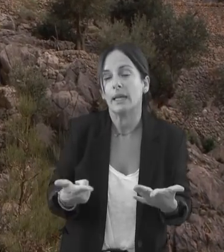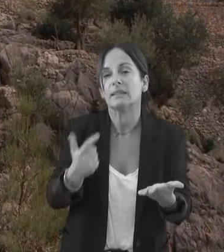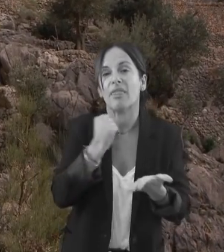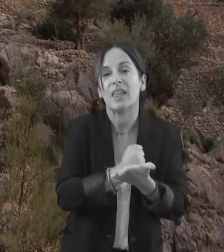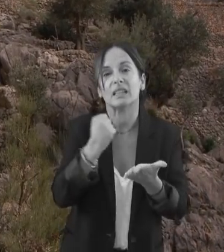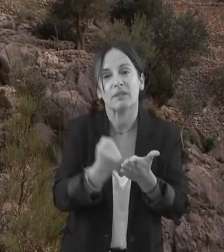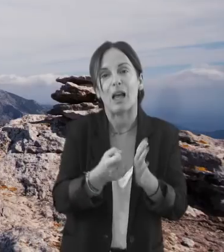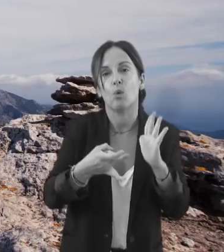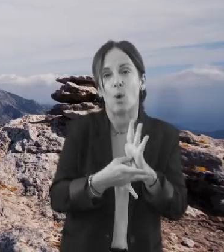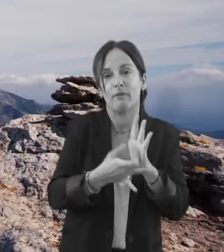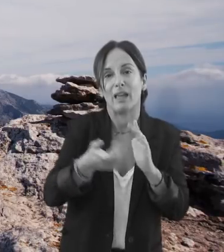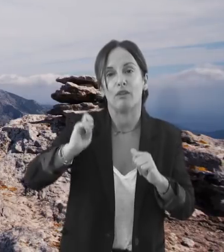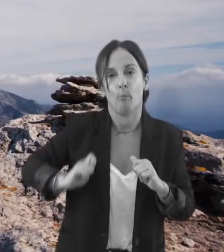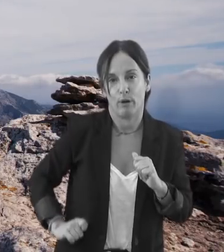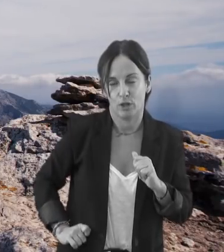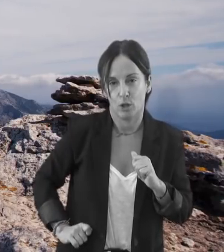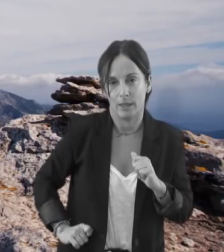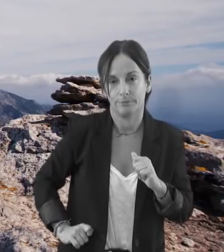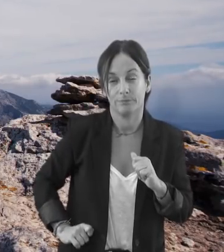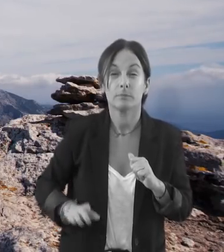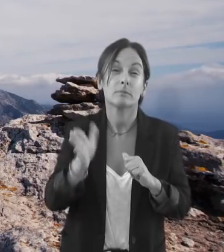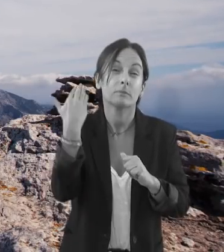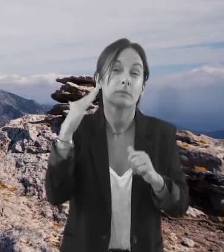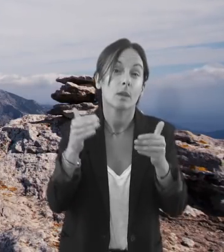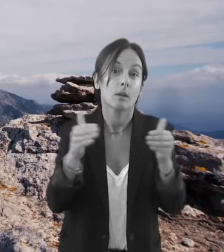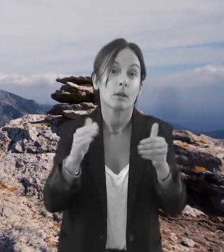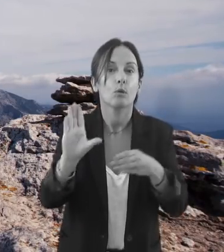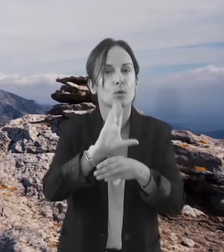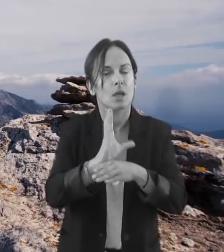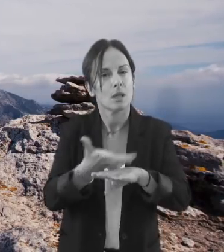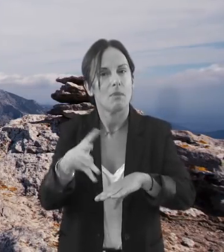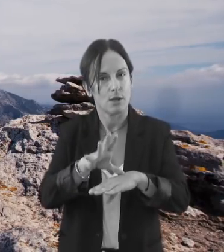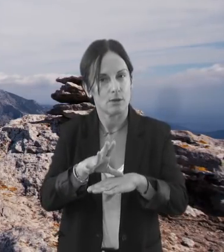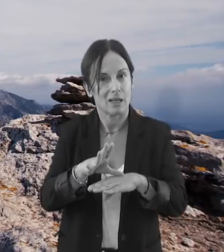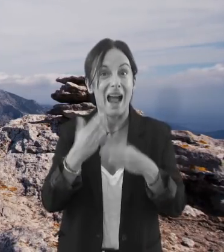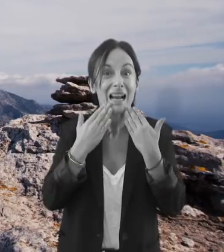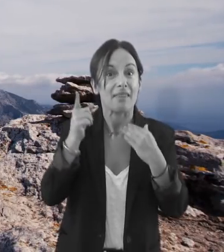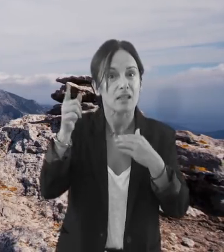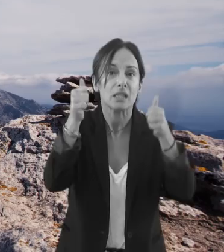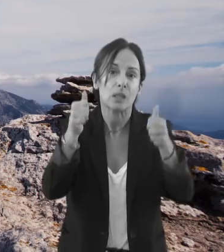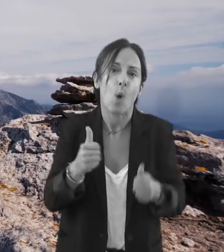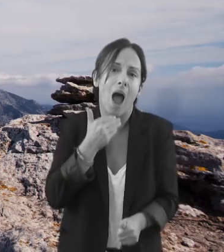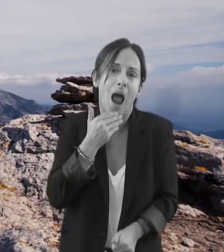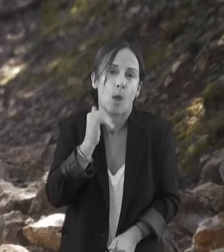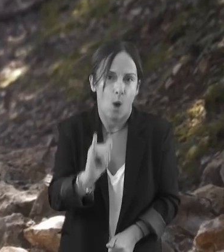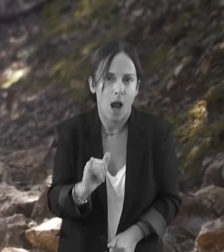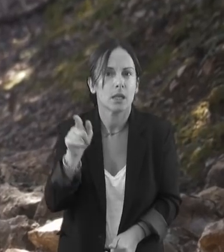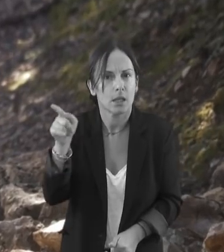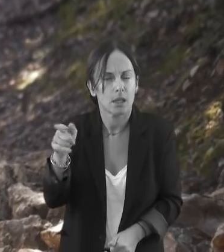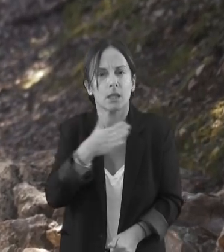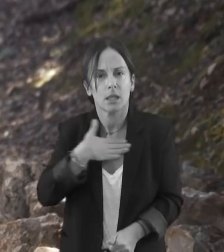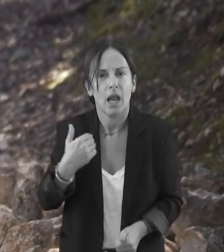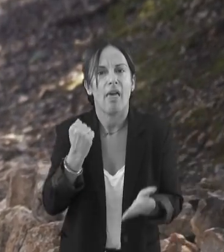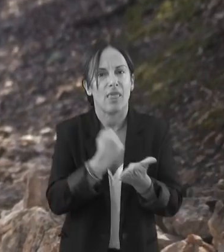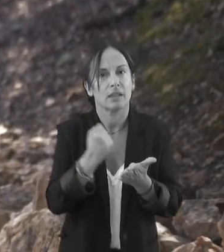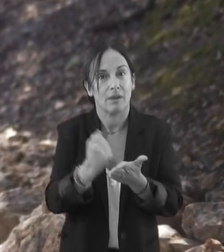de protecció d'aquest patrimoni. Una protecció d'aquest patrimoni que ja està assumida fins i tot pel Pla Territorial de Mallorca.